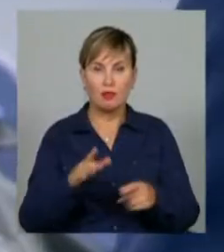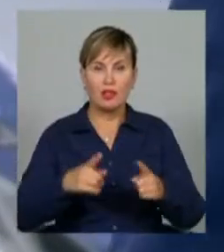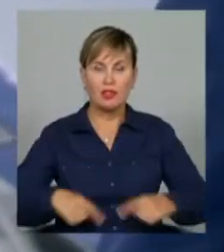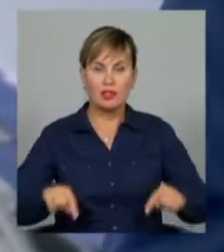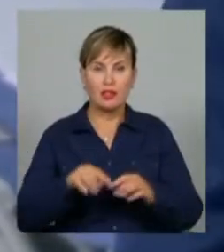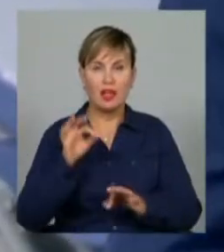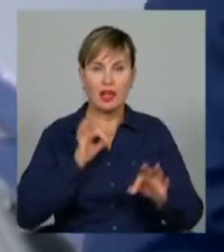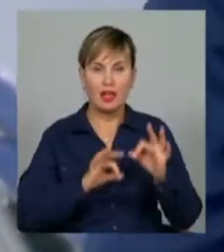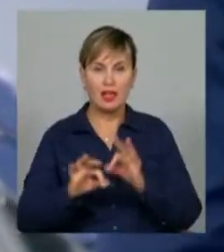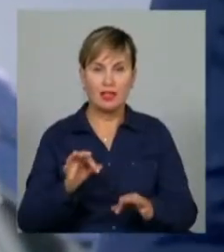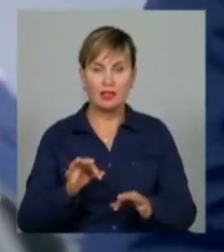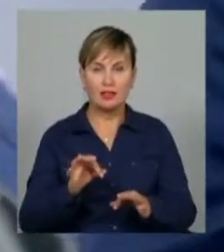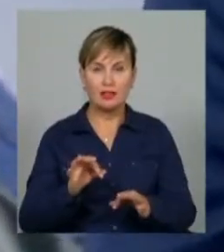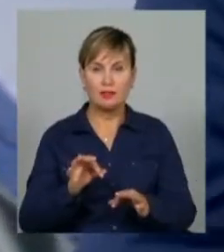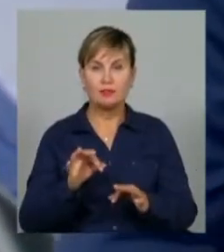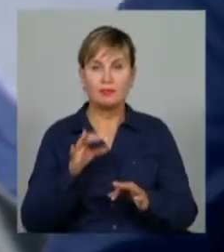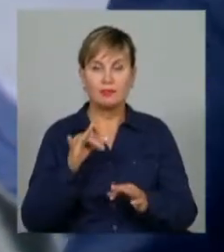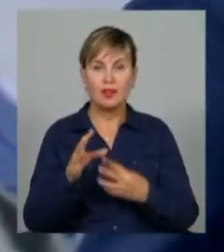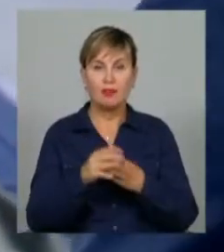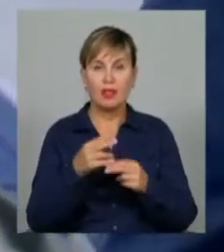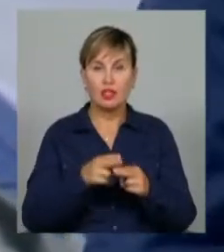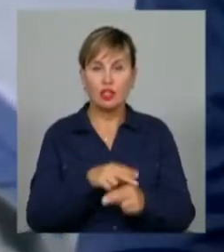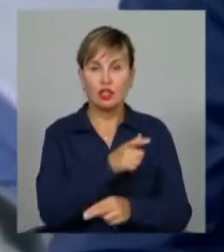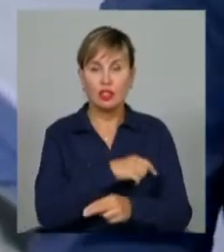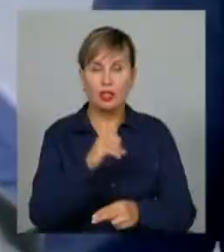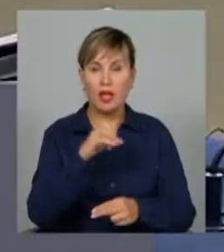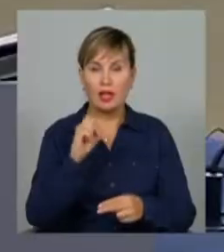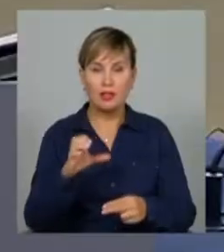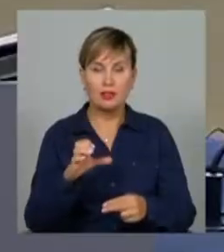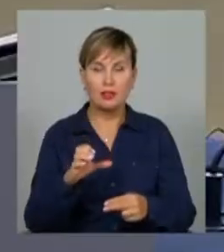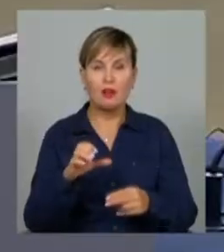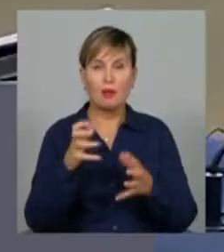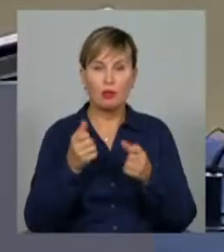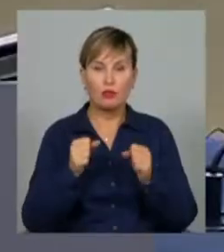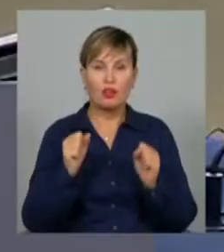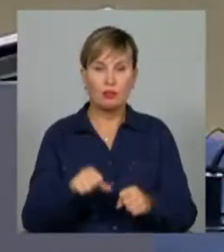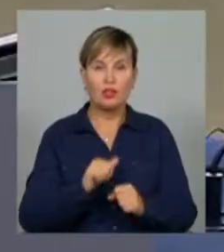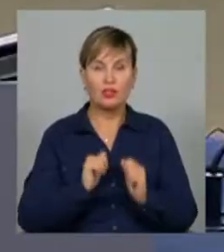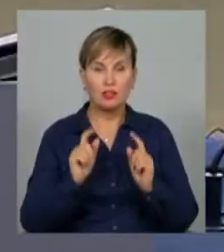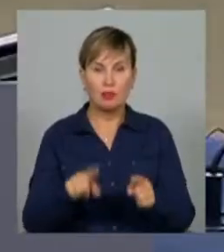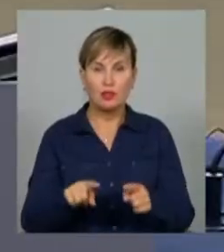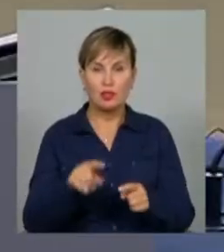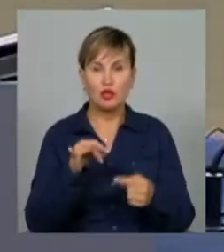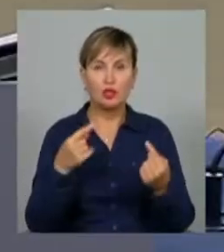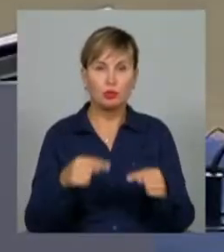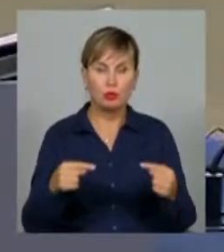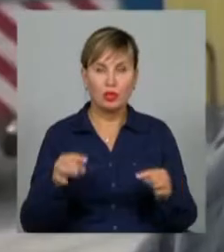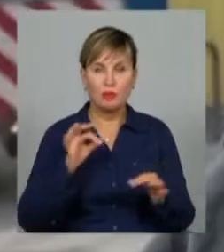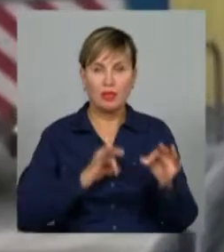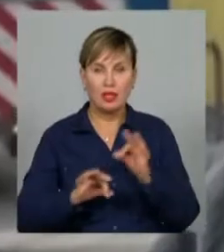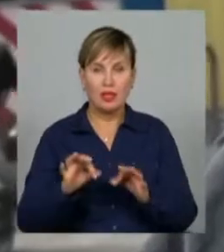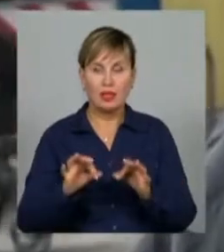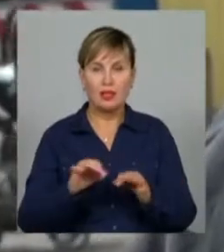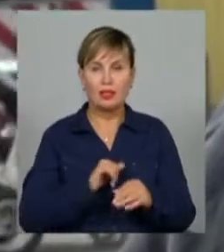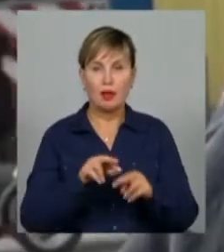ассоциация лекарственных средств. Вместе с тем, страны-члены ЕС получат возможность самостоятельно признавать у себя и другие препараты.